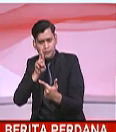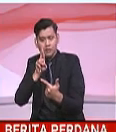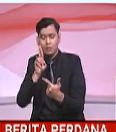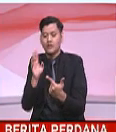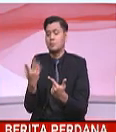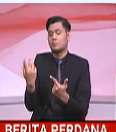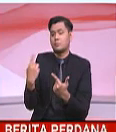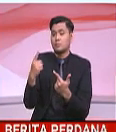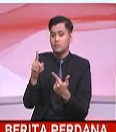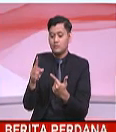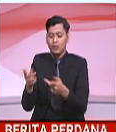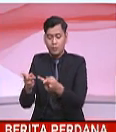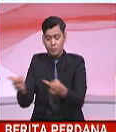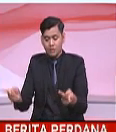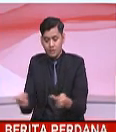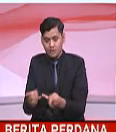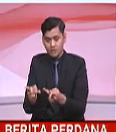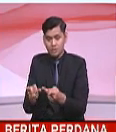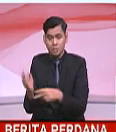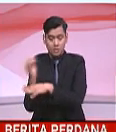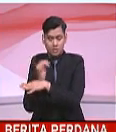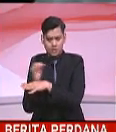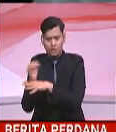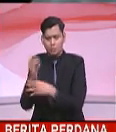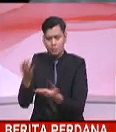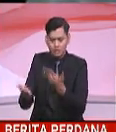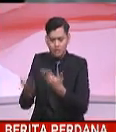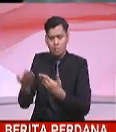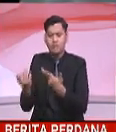mana industri berada yang berisiko tinggi.